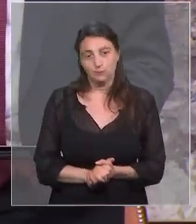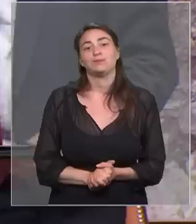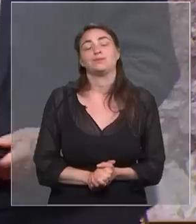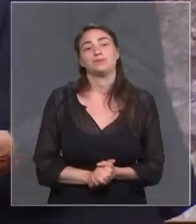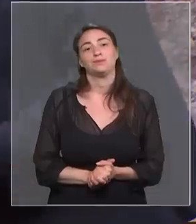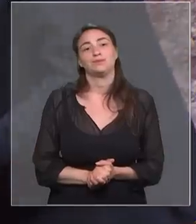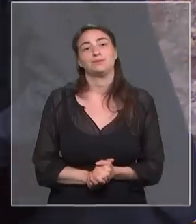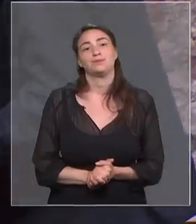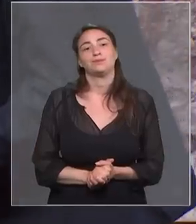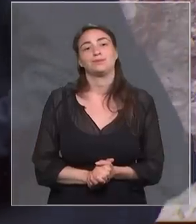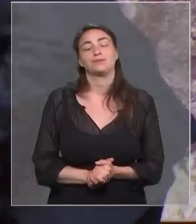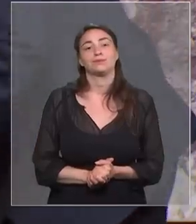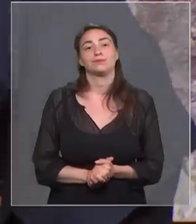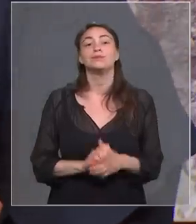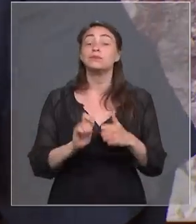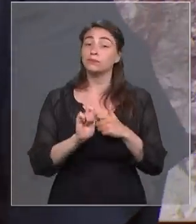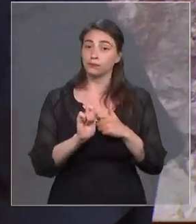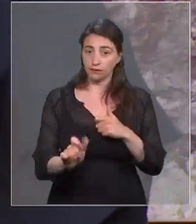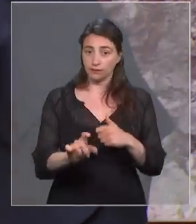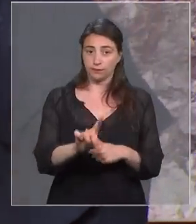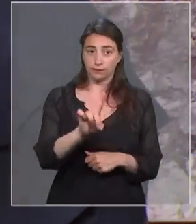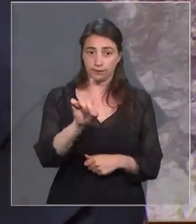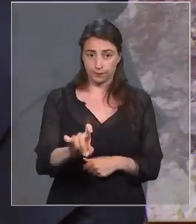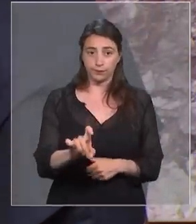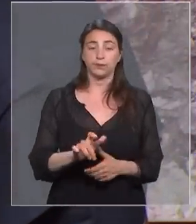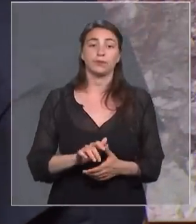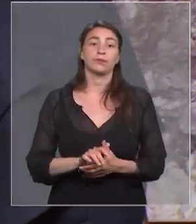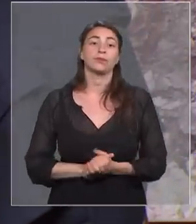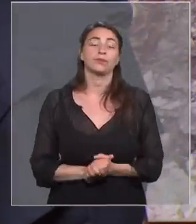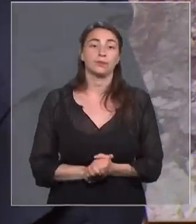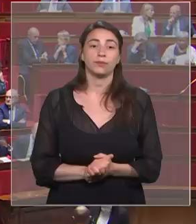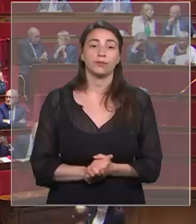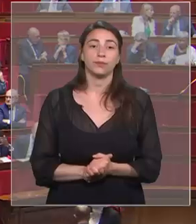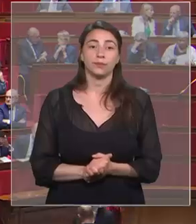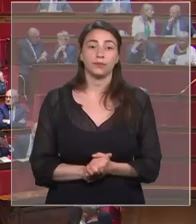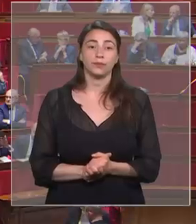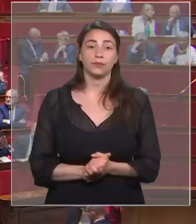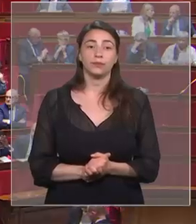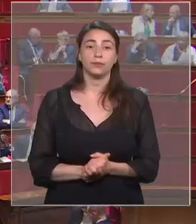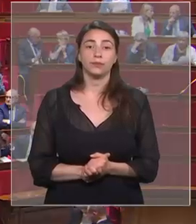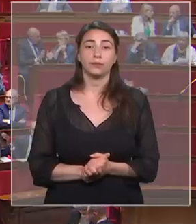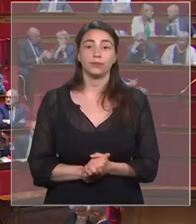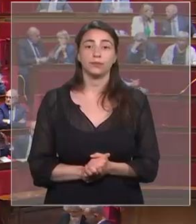Je donne la parole à monsieur Jean-René Cazeneuve, rapporteur général pour le groupe Renaissance.